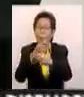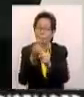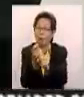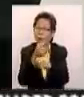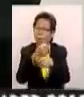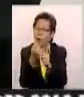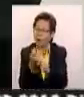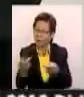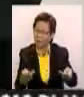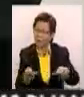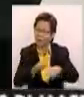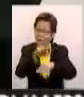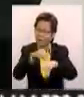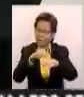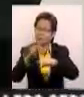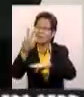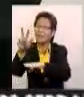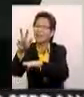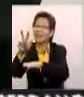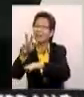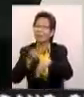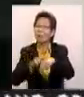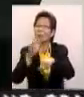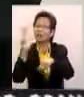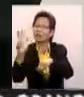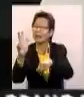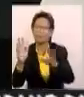nasional ketiga masih seperti yang